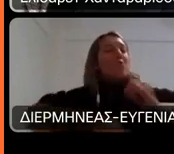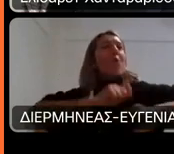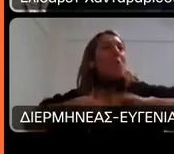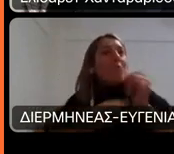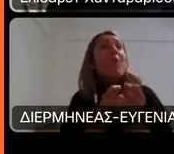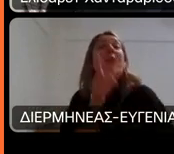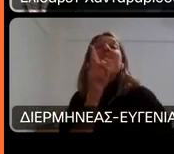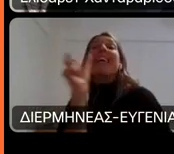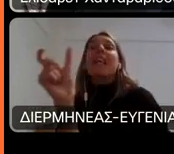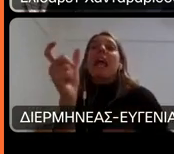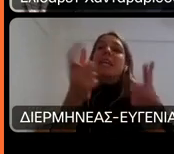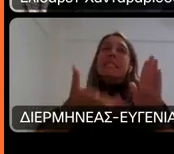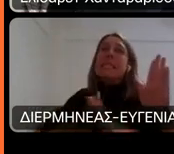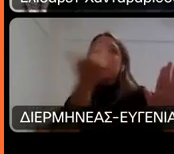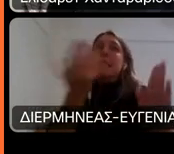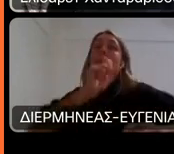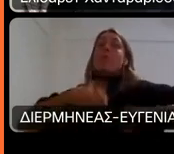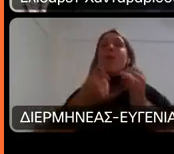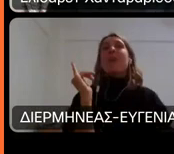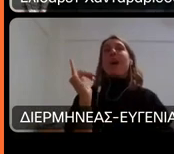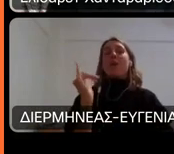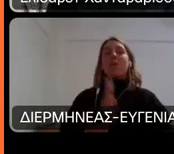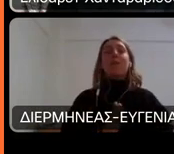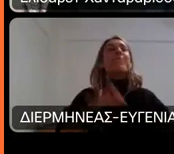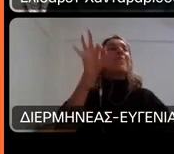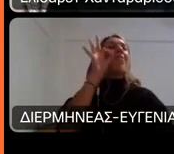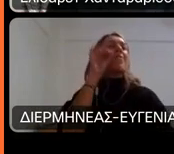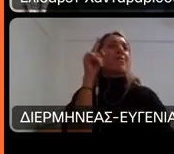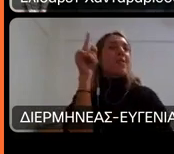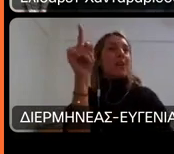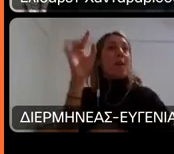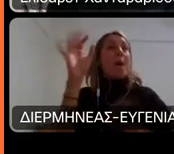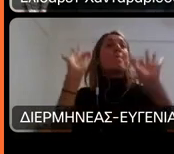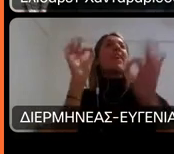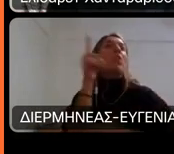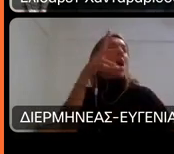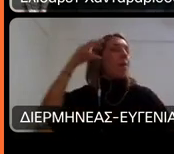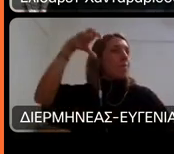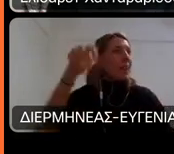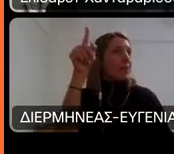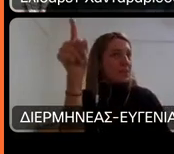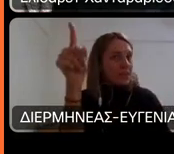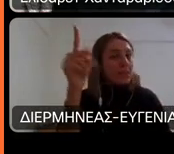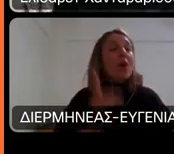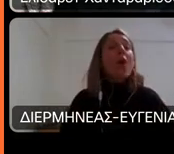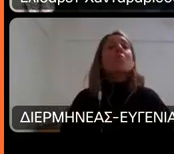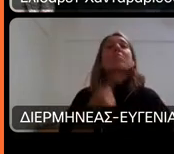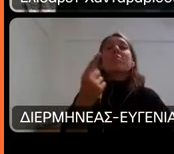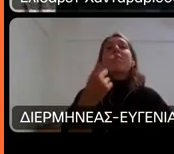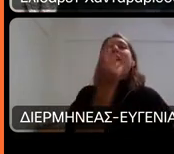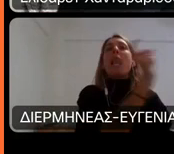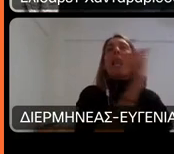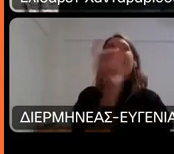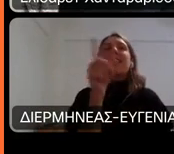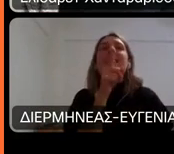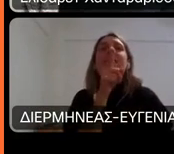βιβλιοθηκών. Στο ΑΠΙΘΙΤΑ και στο Πανεπιστήμιο Μακεδονίας, οι όροι αυτοί στα ελληνικά έχουν καταργηθεί, οι όροι